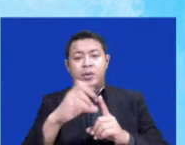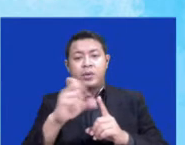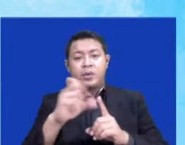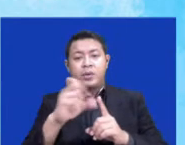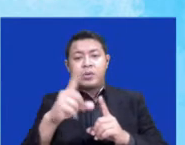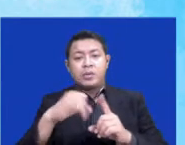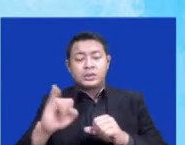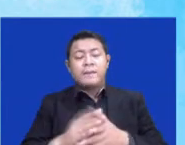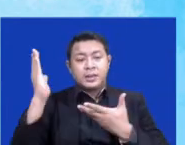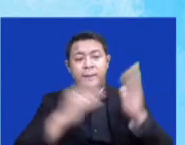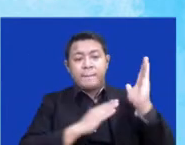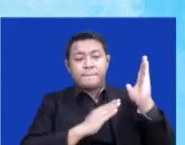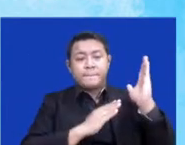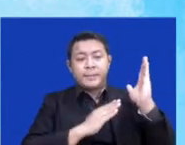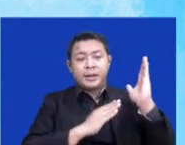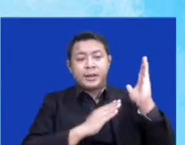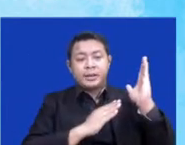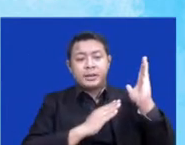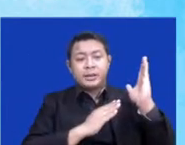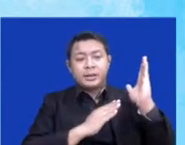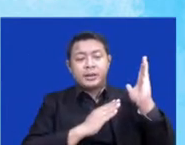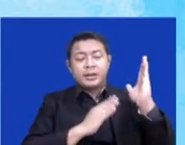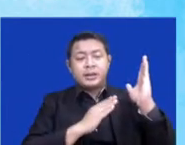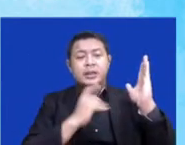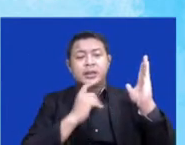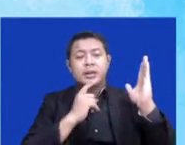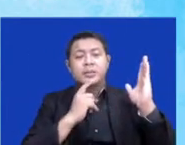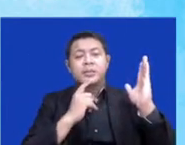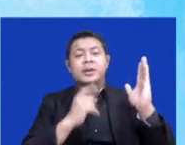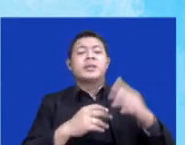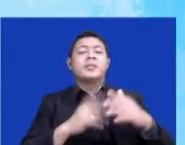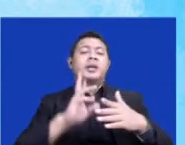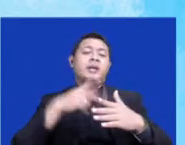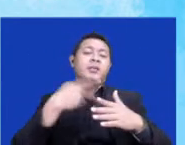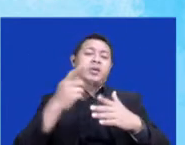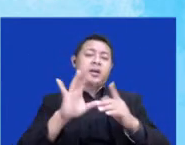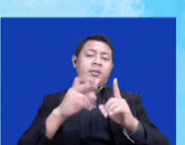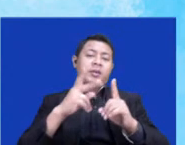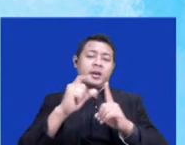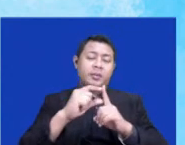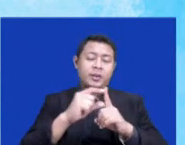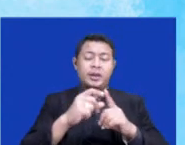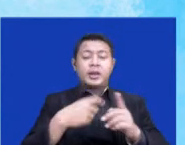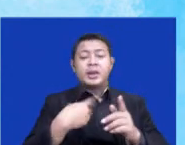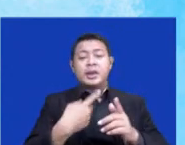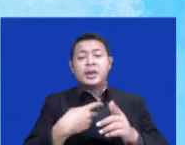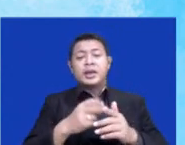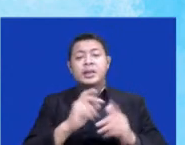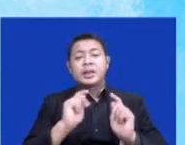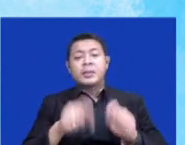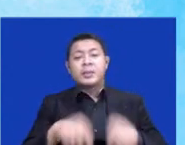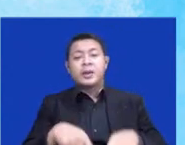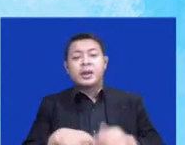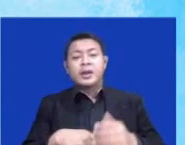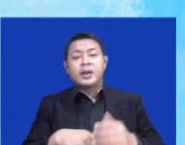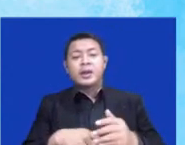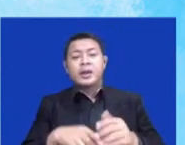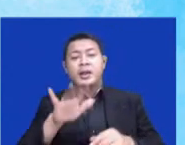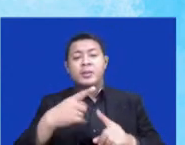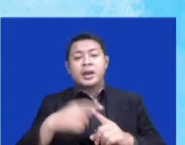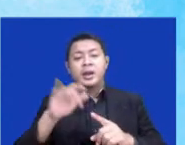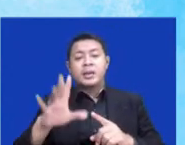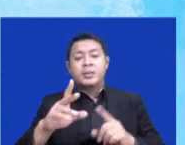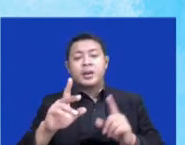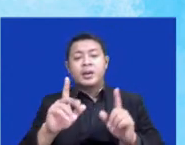slide-nya tentang bagaimana pendekatan YHP itu sendiri, yaitu kita menggunakan pendekatan 5x5 WHO